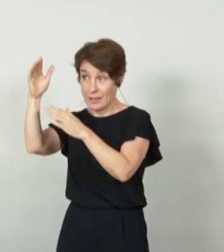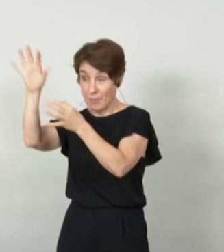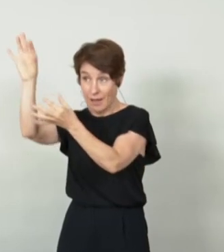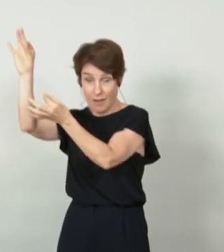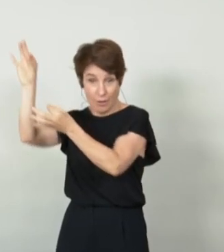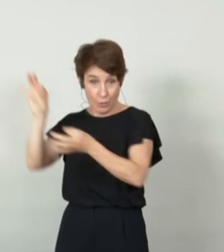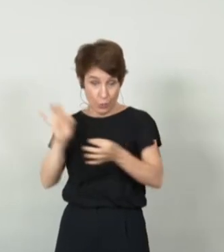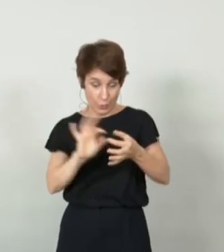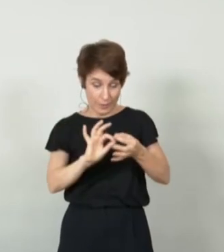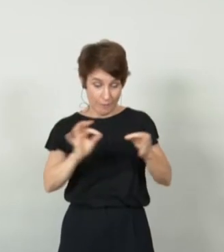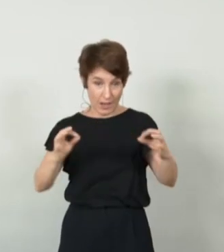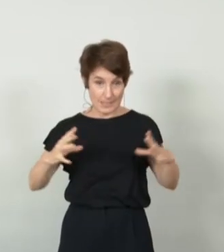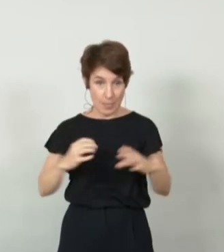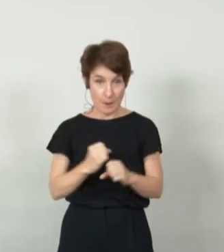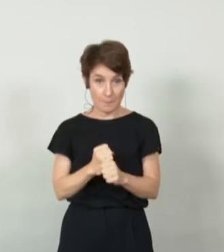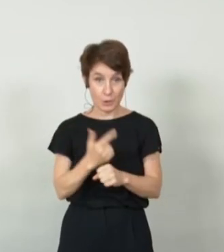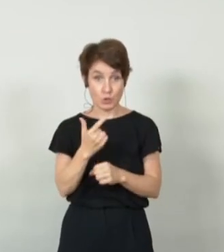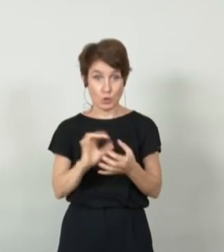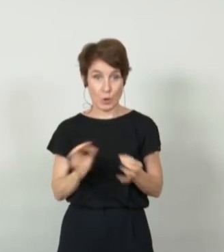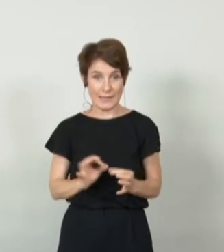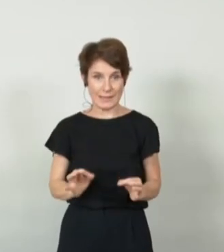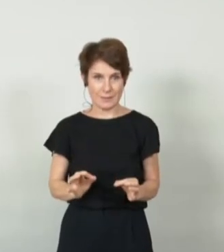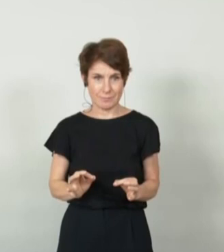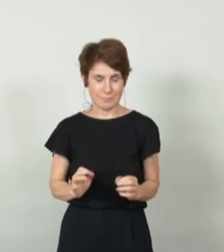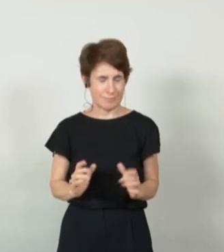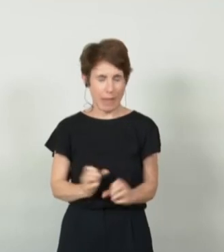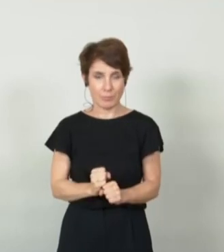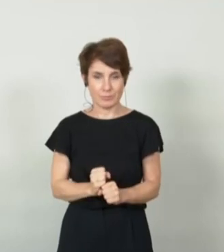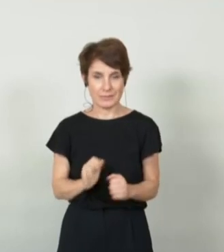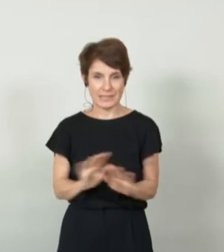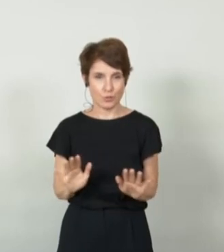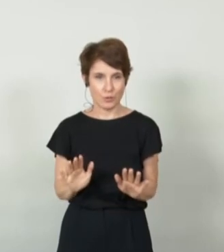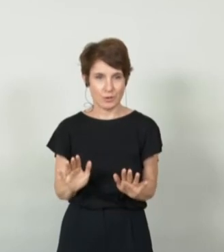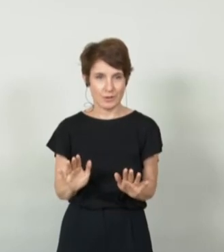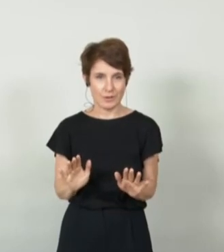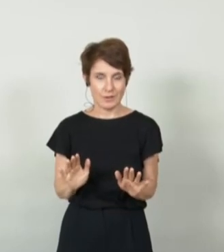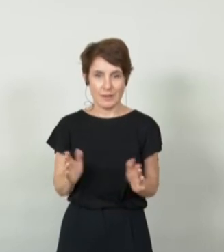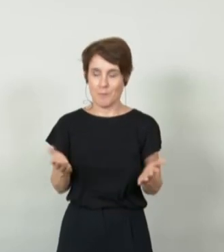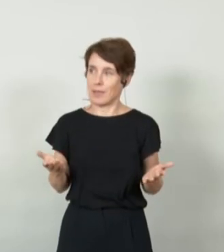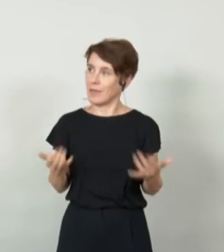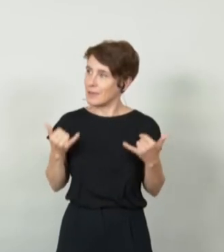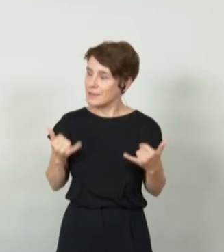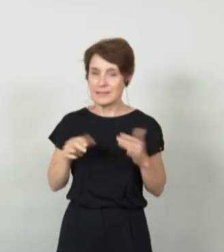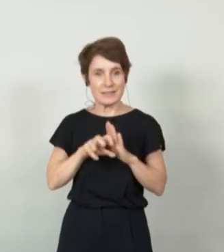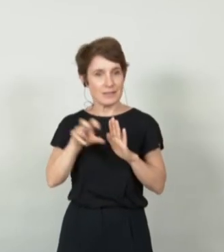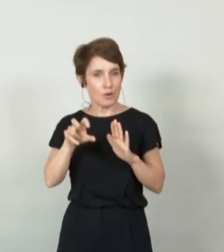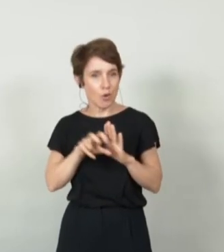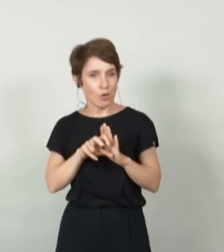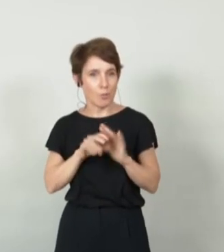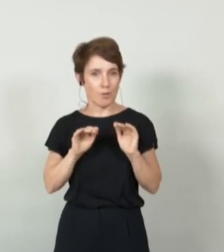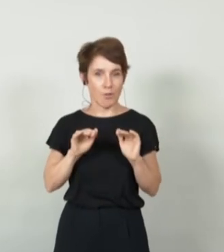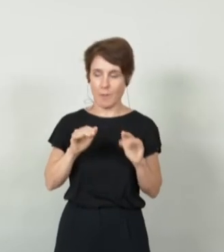délibération cadre sur la politique internationale alors qu'il y a là ce qui a choix Grenoble à l'échelle mondiale